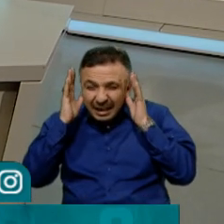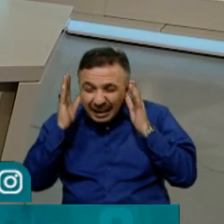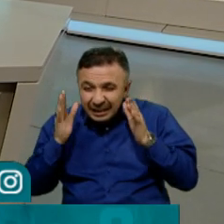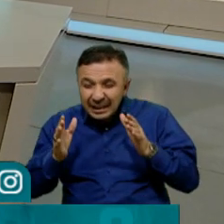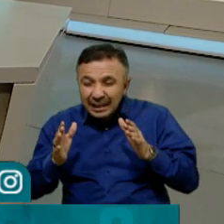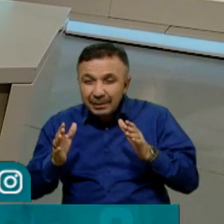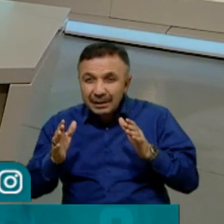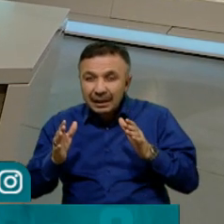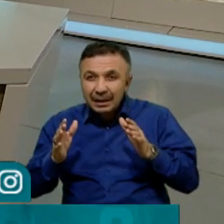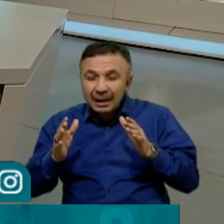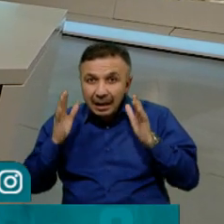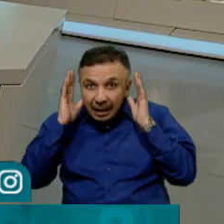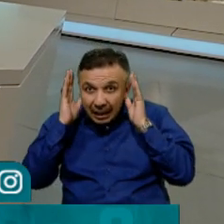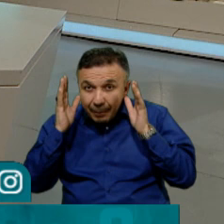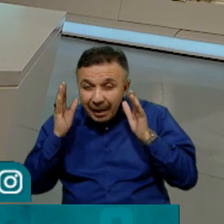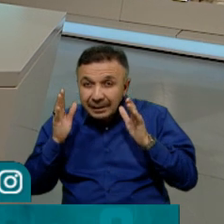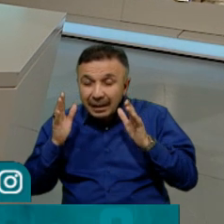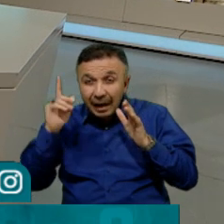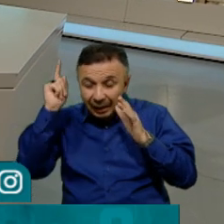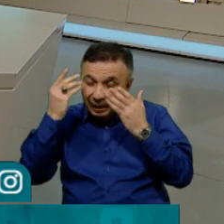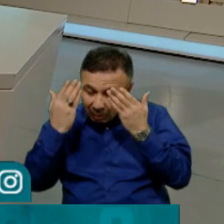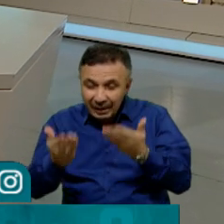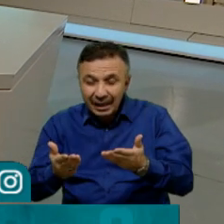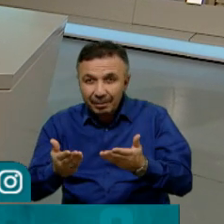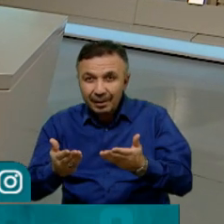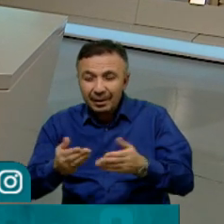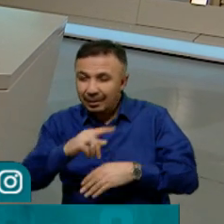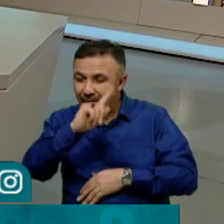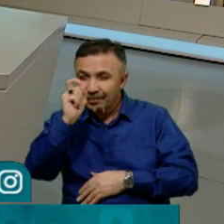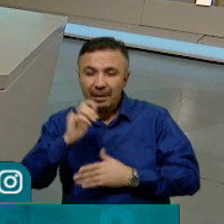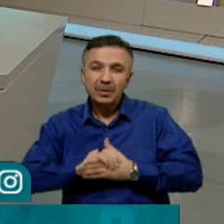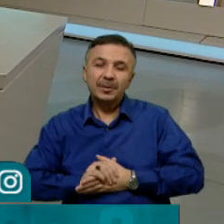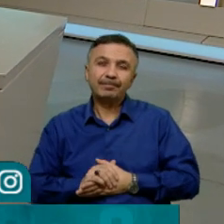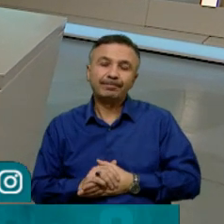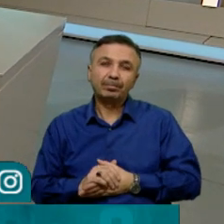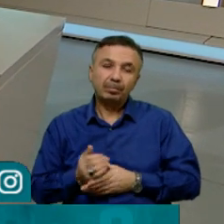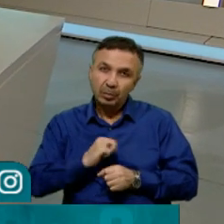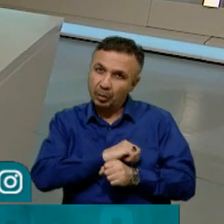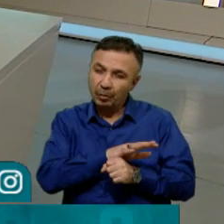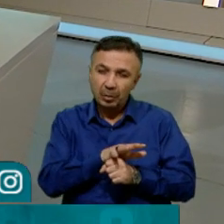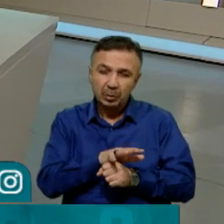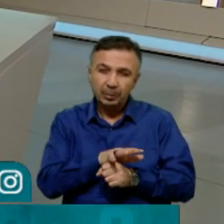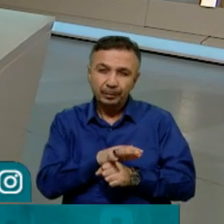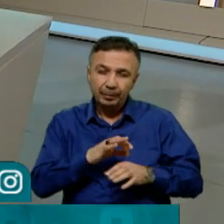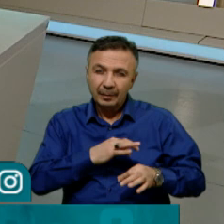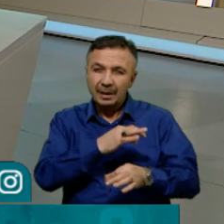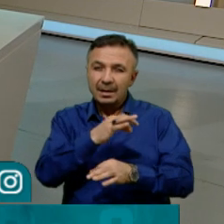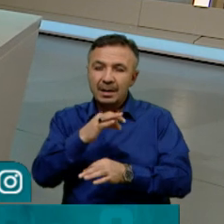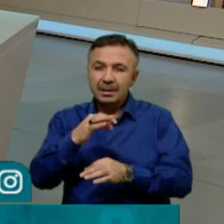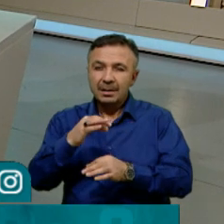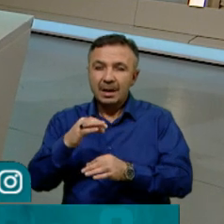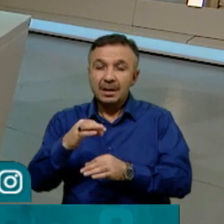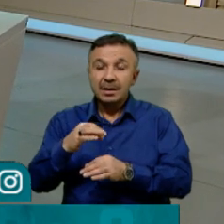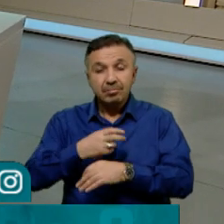kıldığın namazlar geçerli midir diye sormuş yani çağımızın vebası artık insanların Fersah fersah o